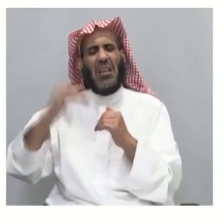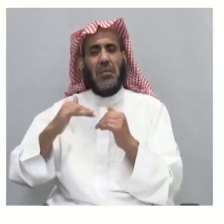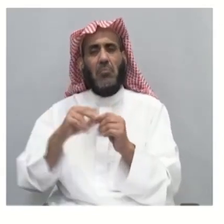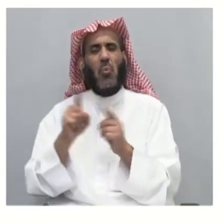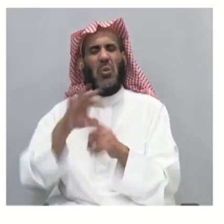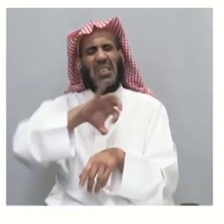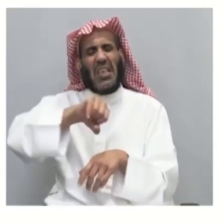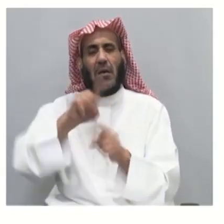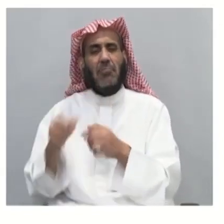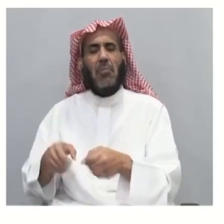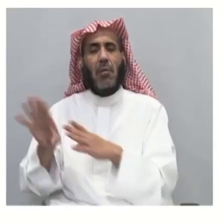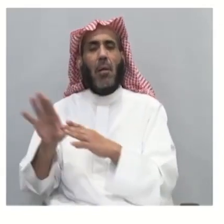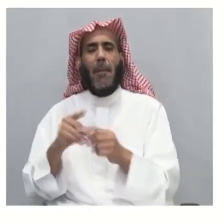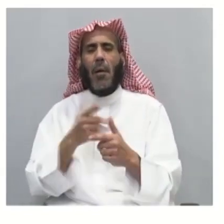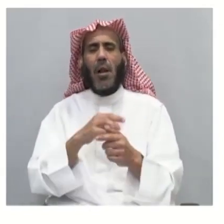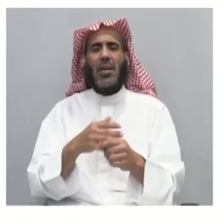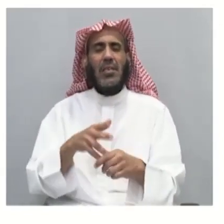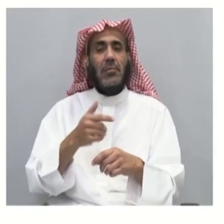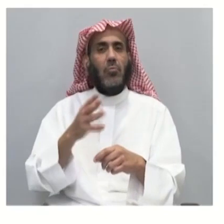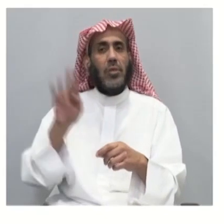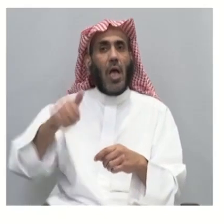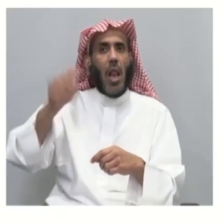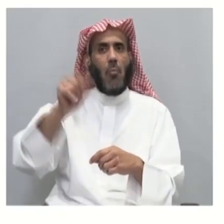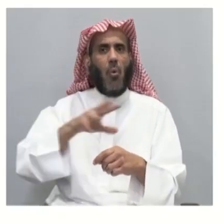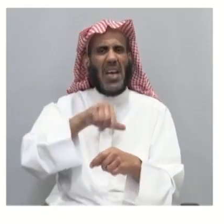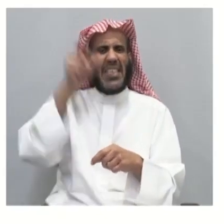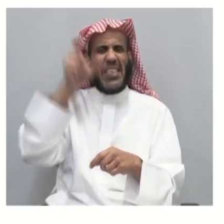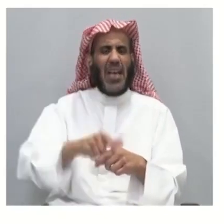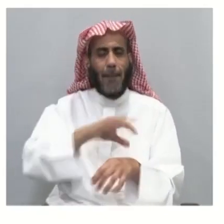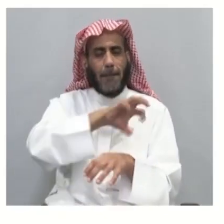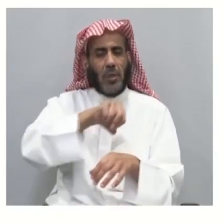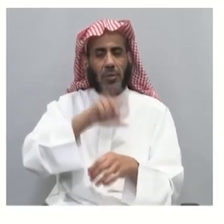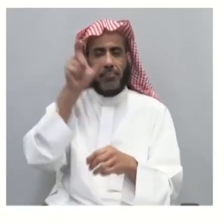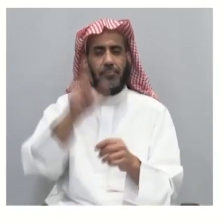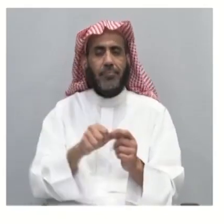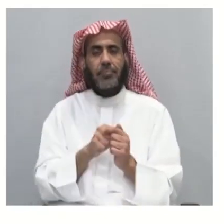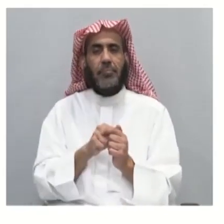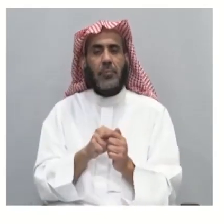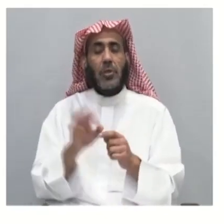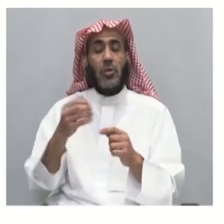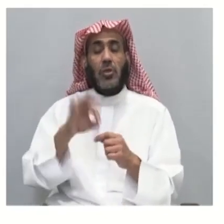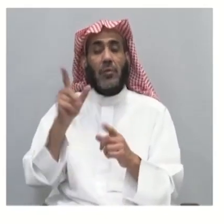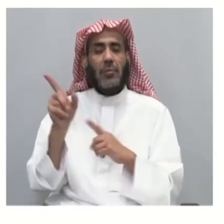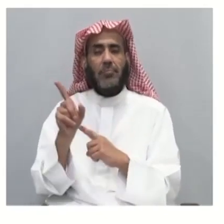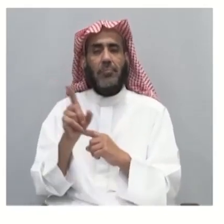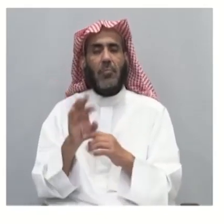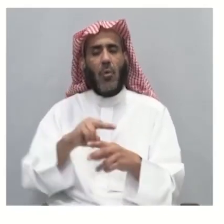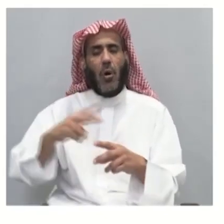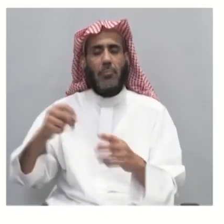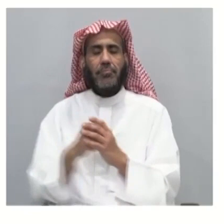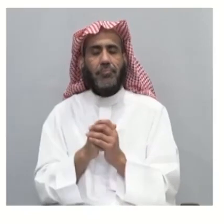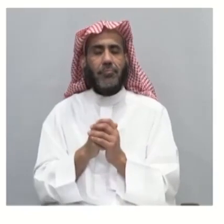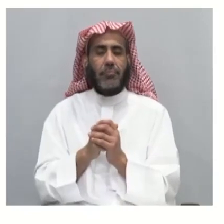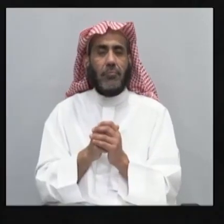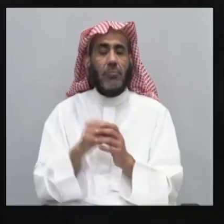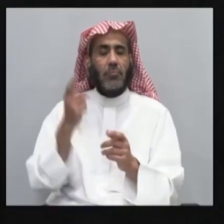السرقه تعرض للسرقه من قبل سالم اللي هو اللص واشرنا ايضا الى صفاتهم عرفنا انواعهم